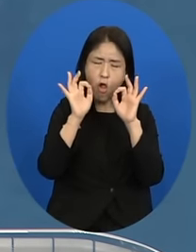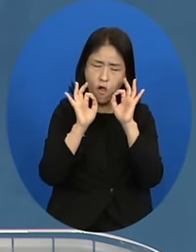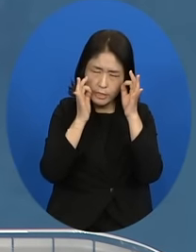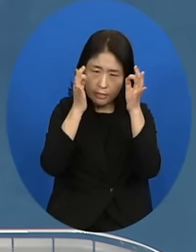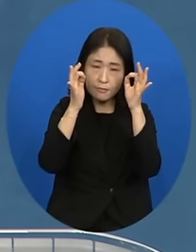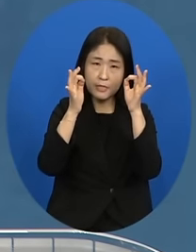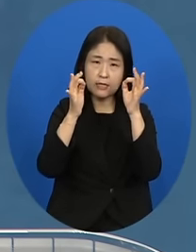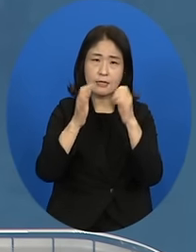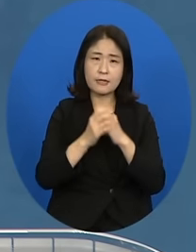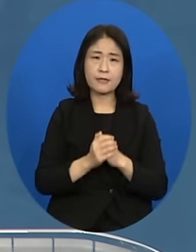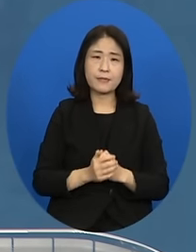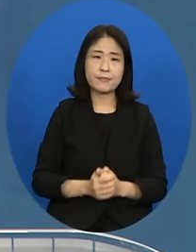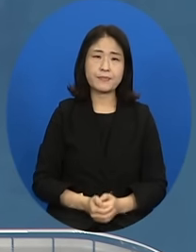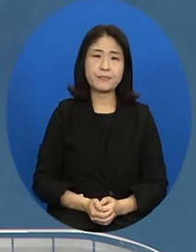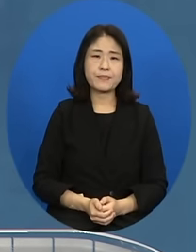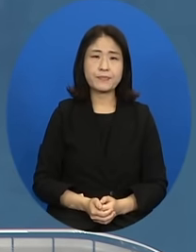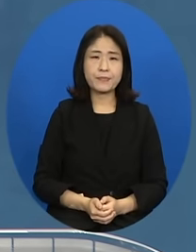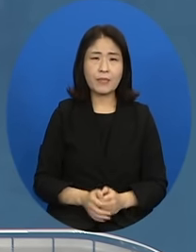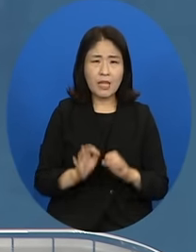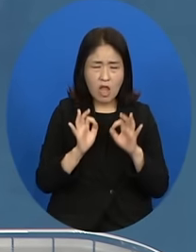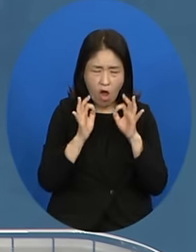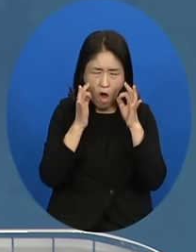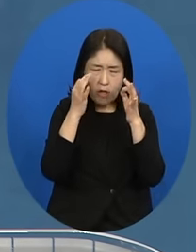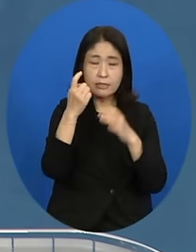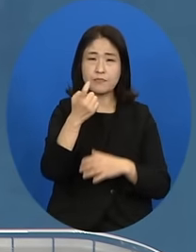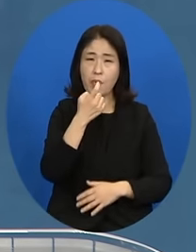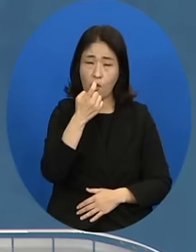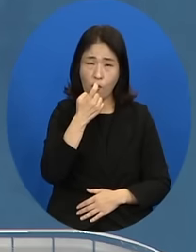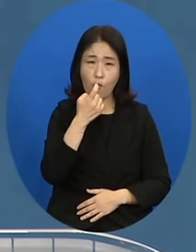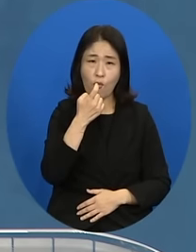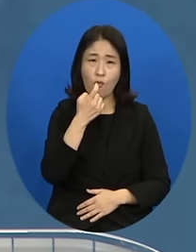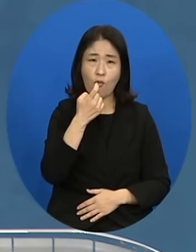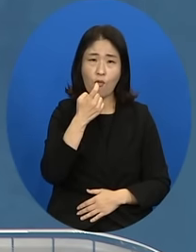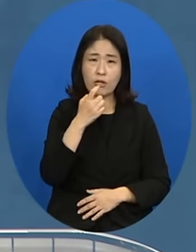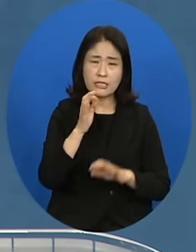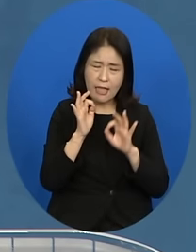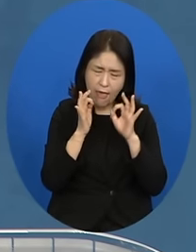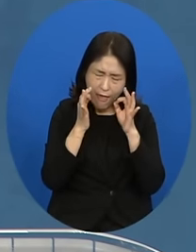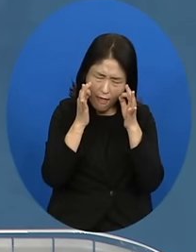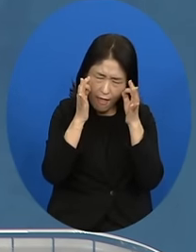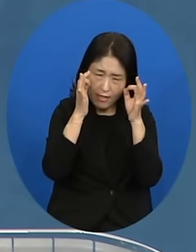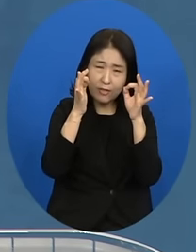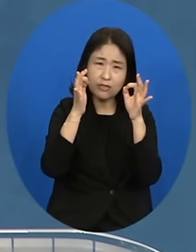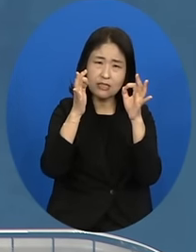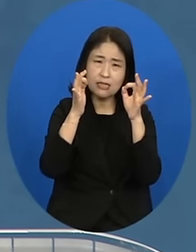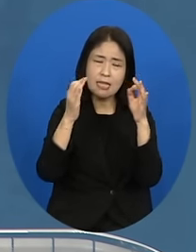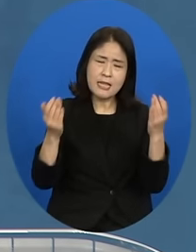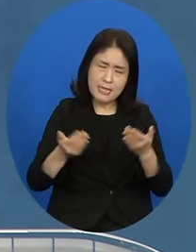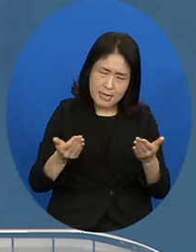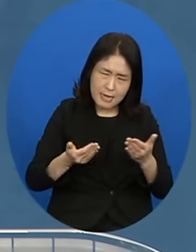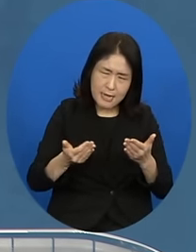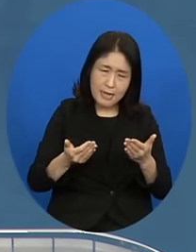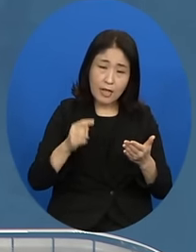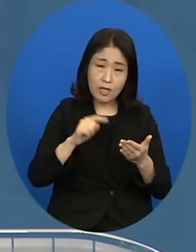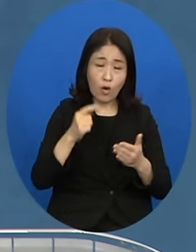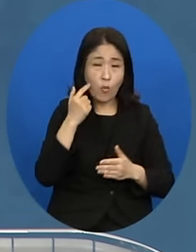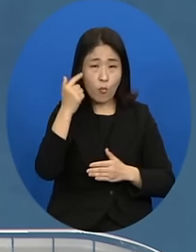열심을 다하고 열심히 배우고 최선을 다하여 하는 게 목회라.